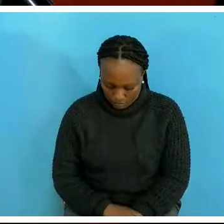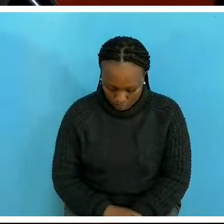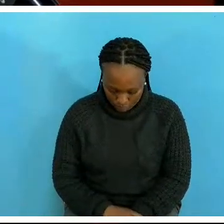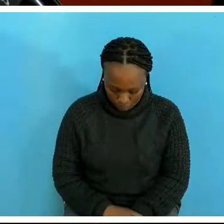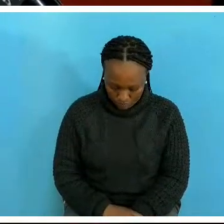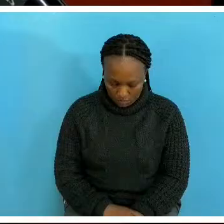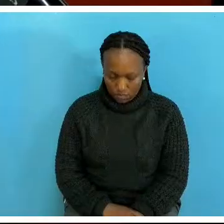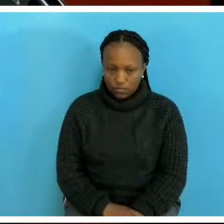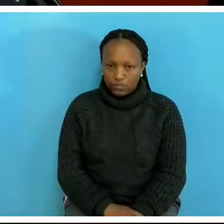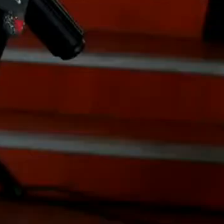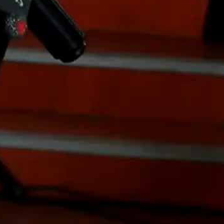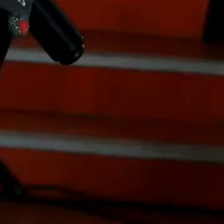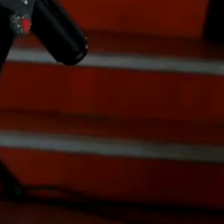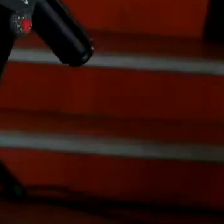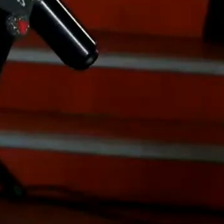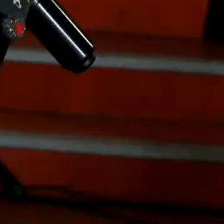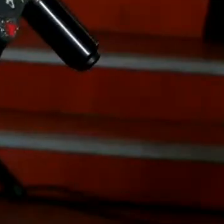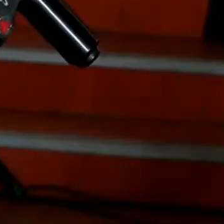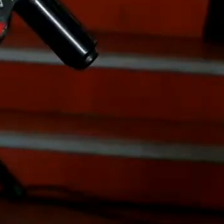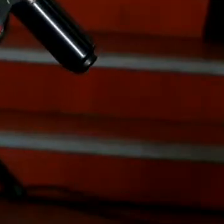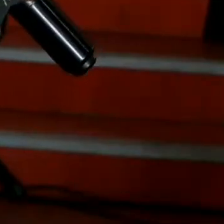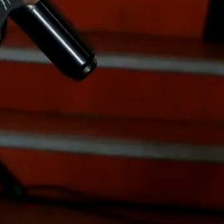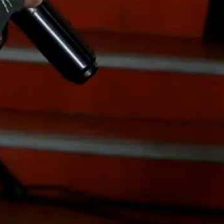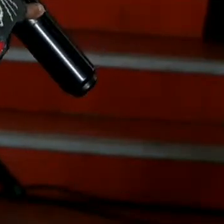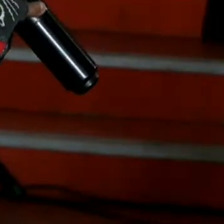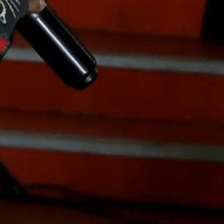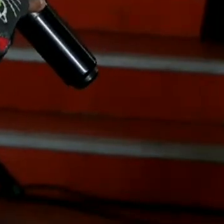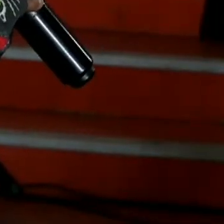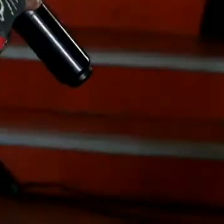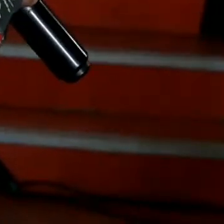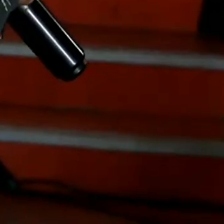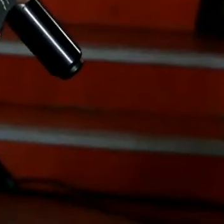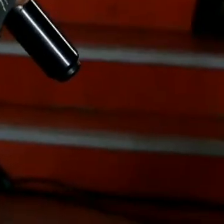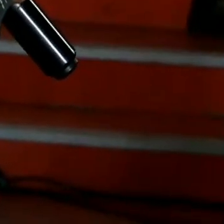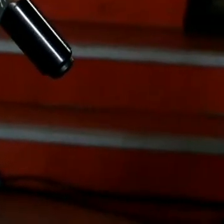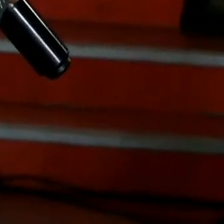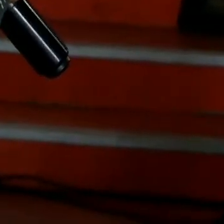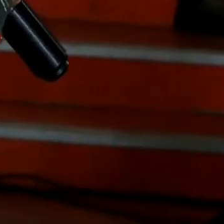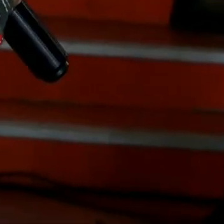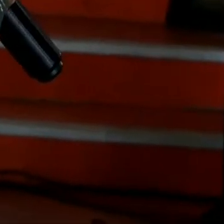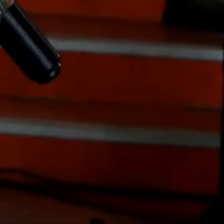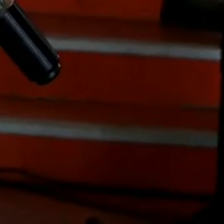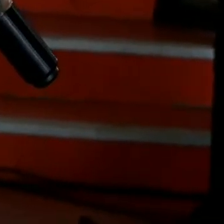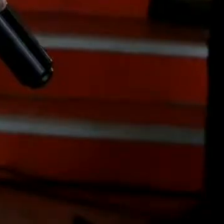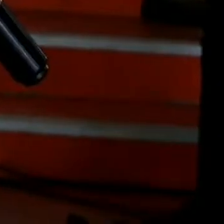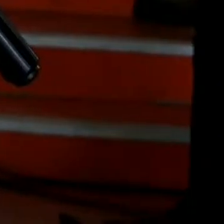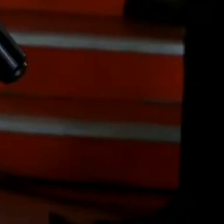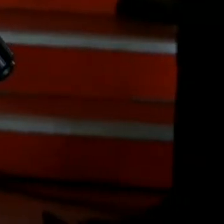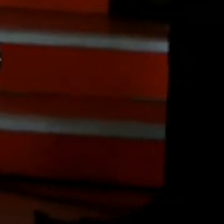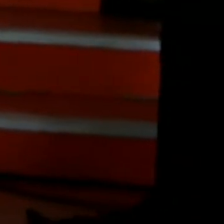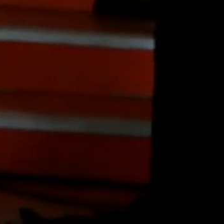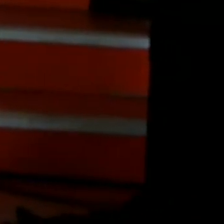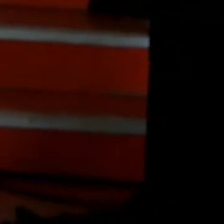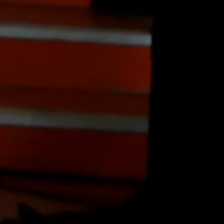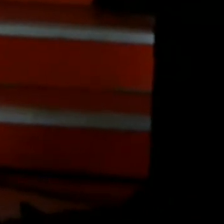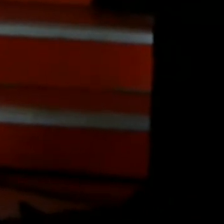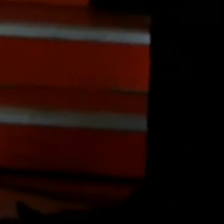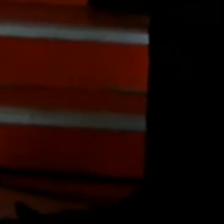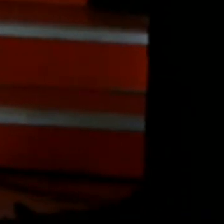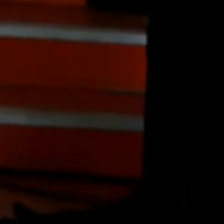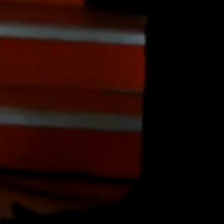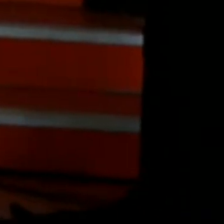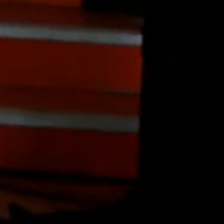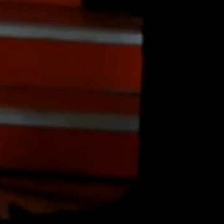probeer ons se beste sodat ons se jeug kan 'n toekoms gee wat al so agteruit is. Daai is